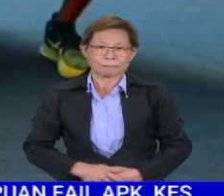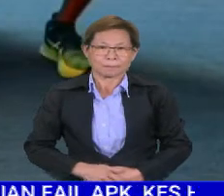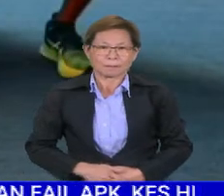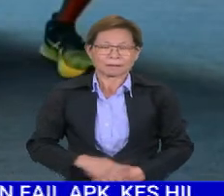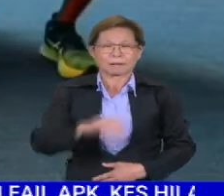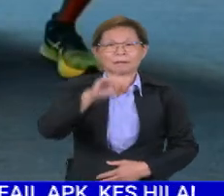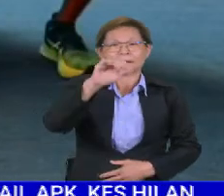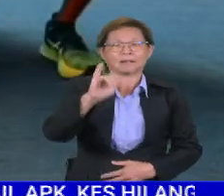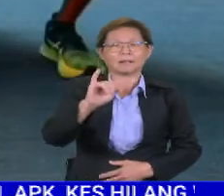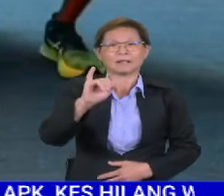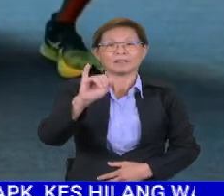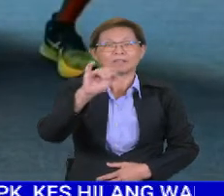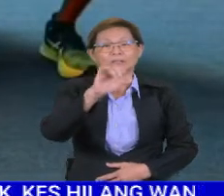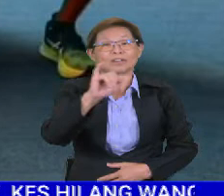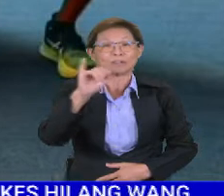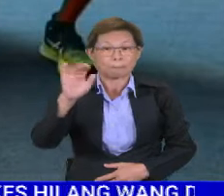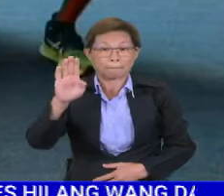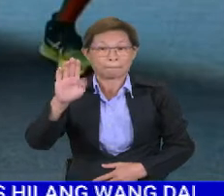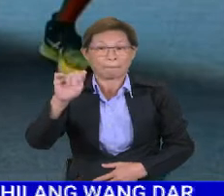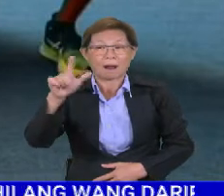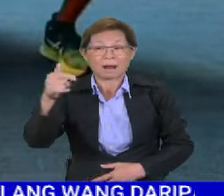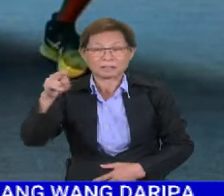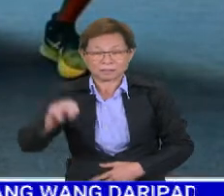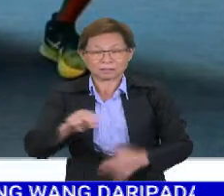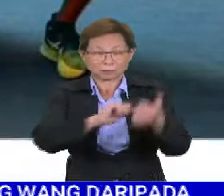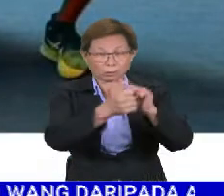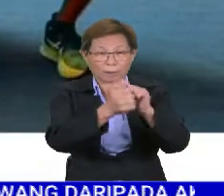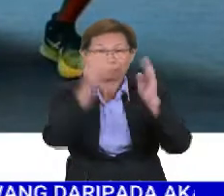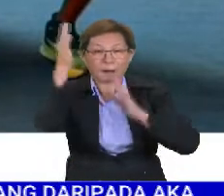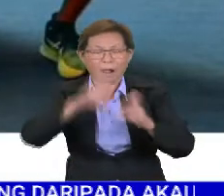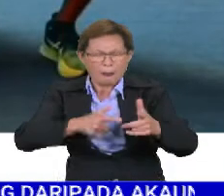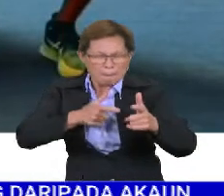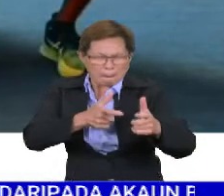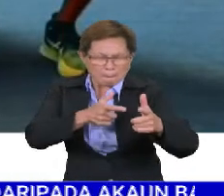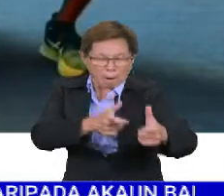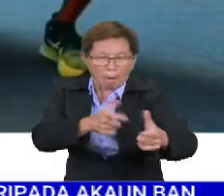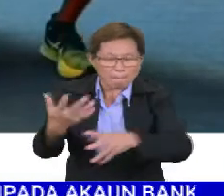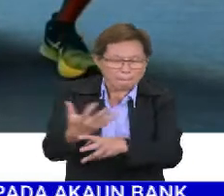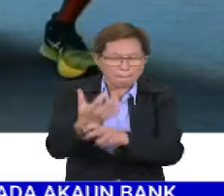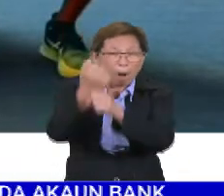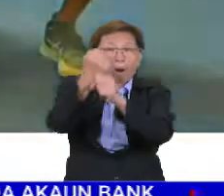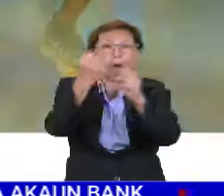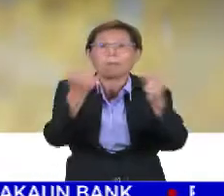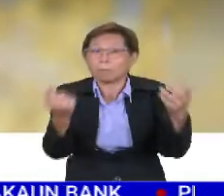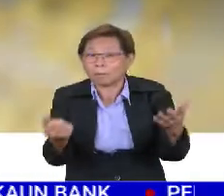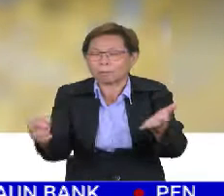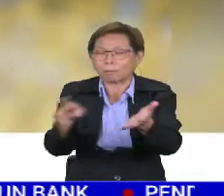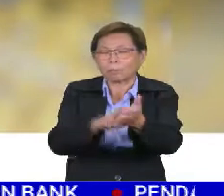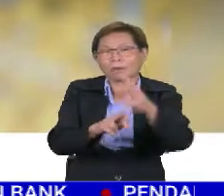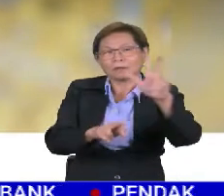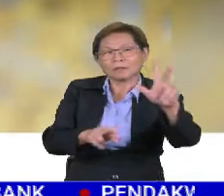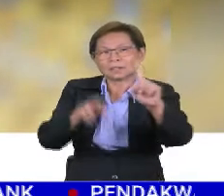Hai Muhammad Iqbal ASEAN yang membuat penampilan sulung pada Sukma kali ini mempan miliar yang bertenaga untuk memenangi acara tersebut dengan catatan